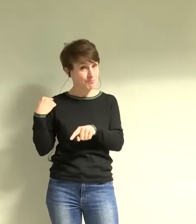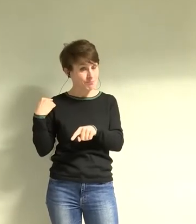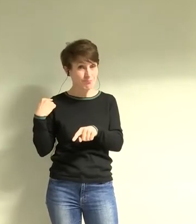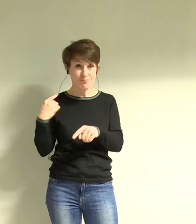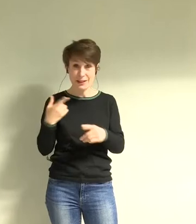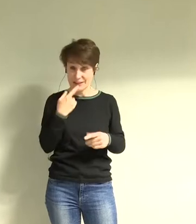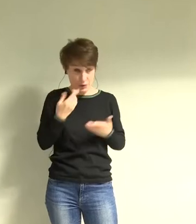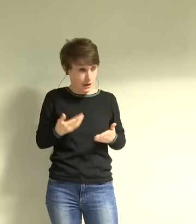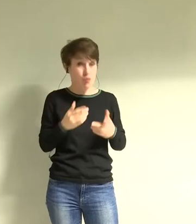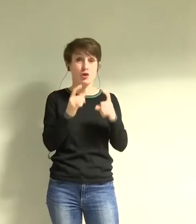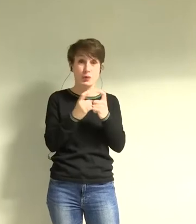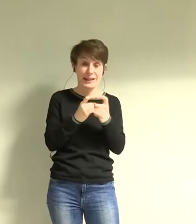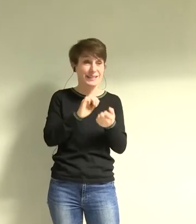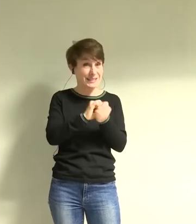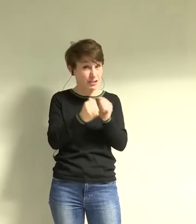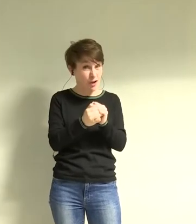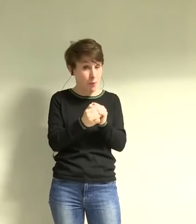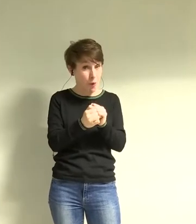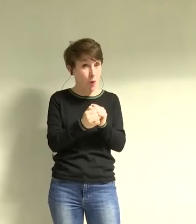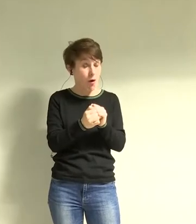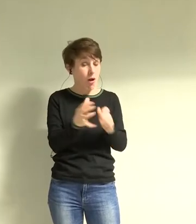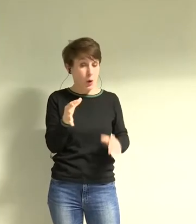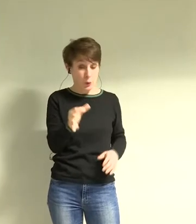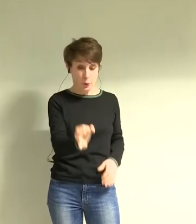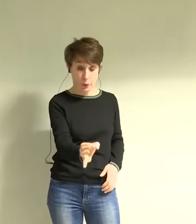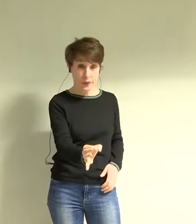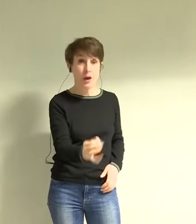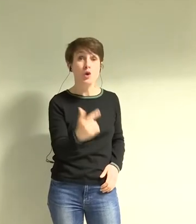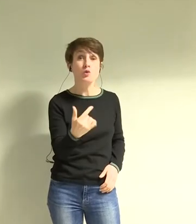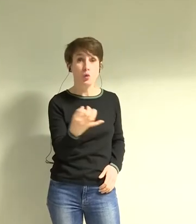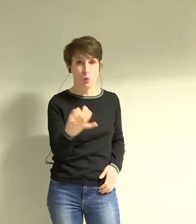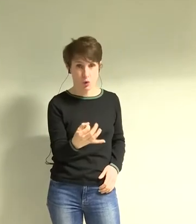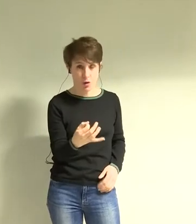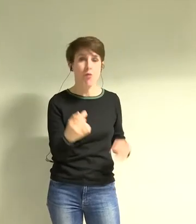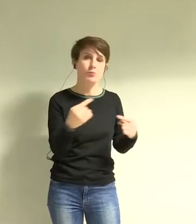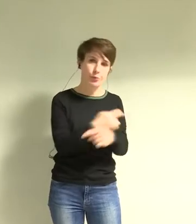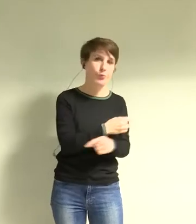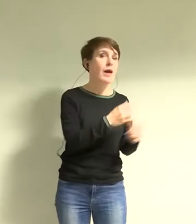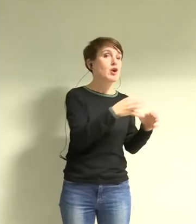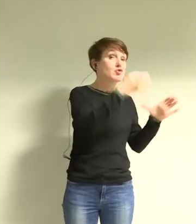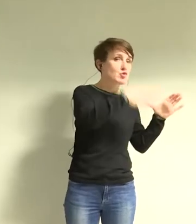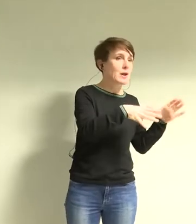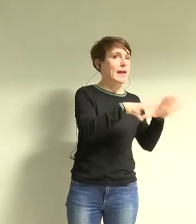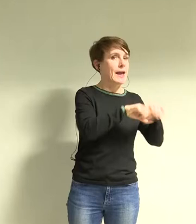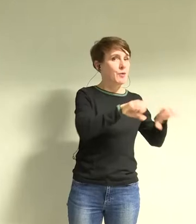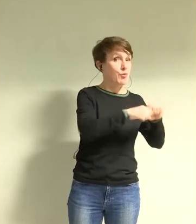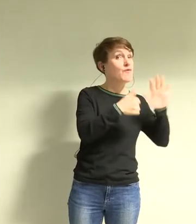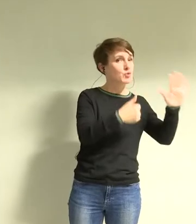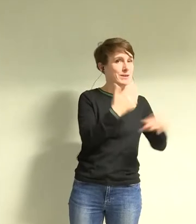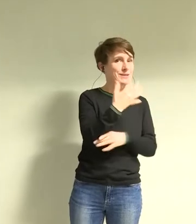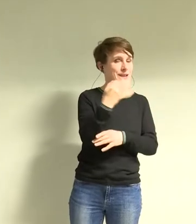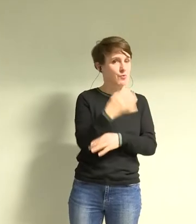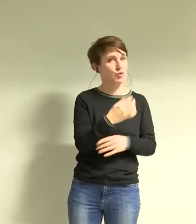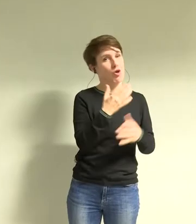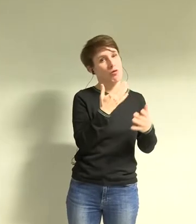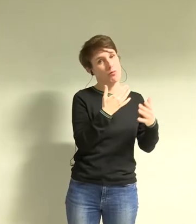% de notre mixte électrique versus 65 % d'énergie nucléaire voilà donc je crois que globalement nous sommes en